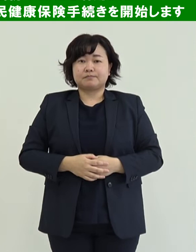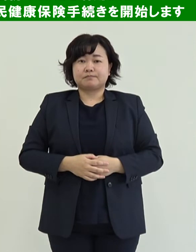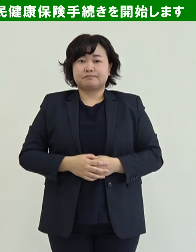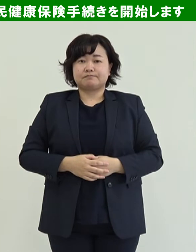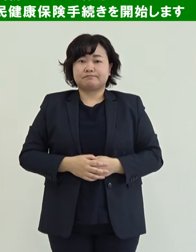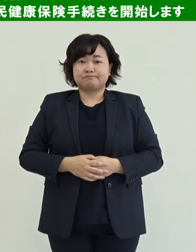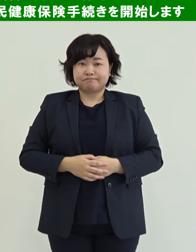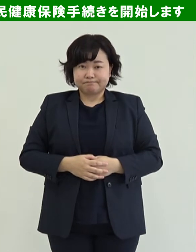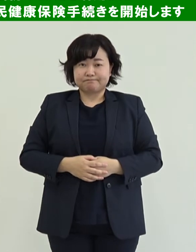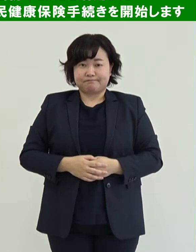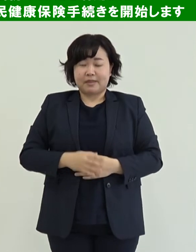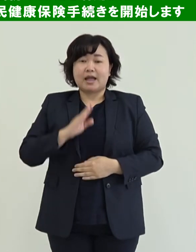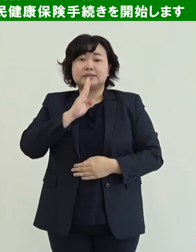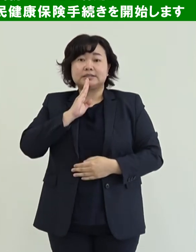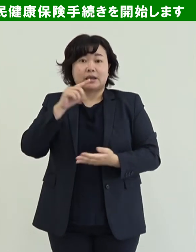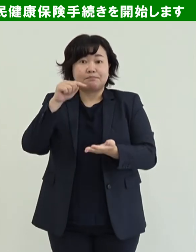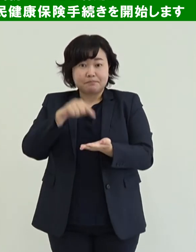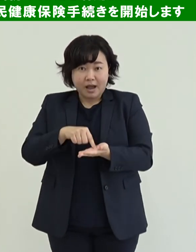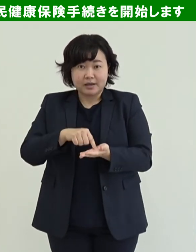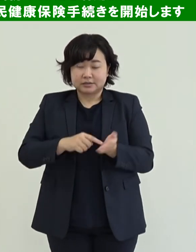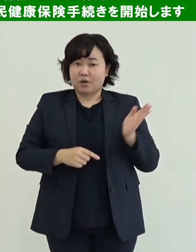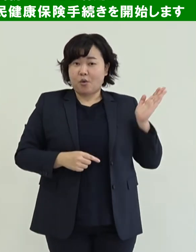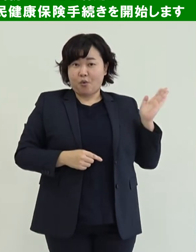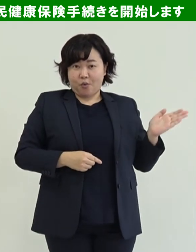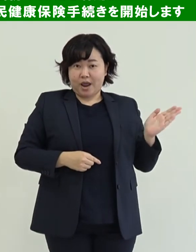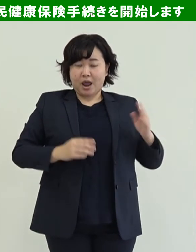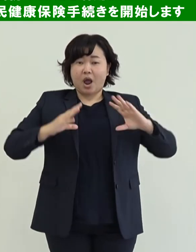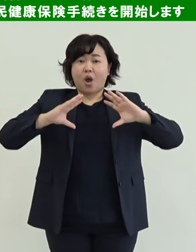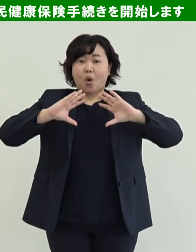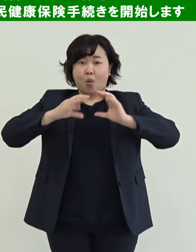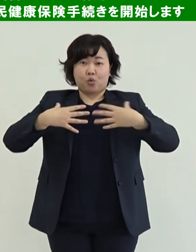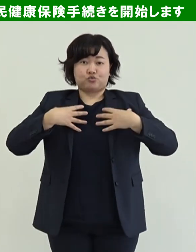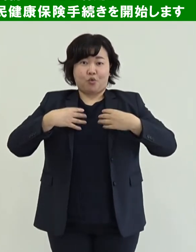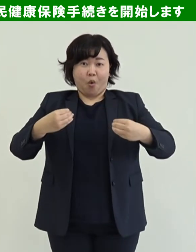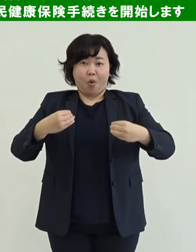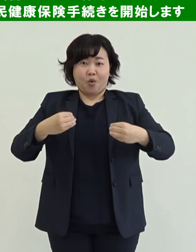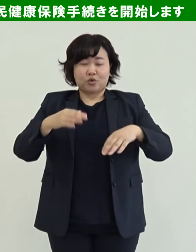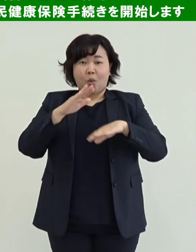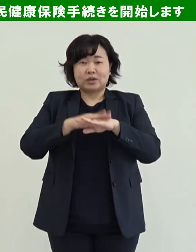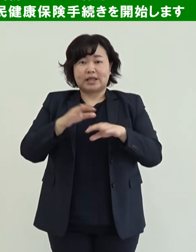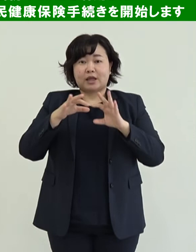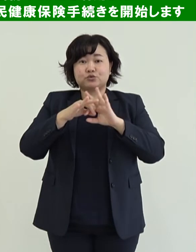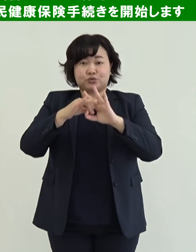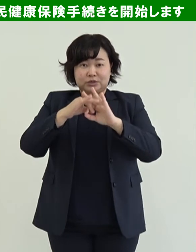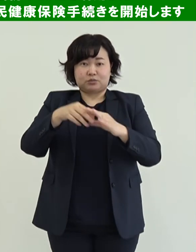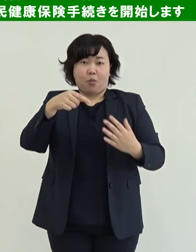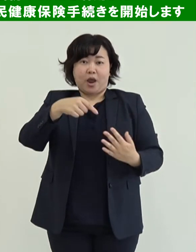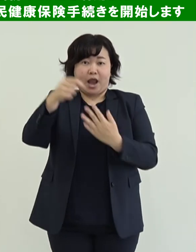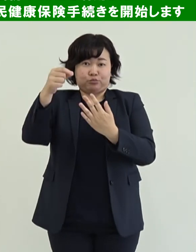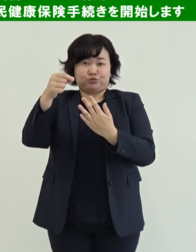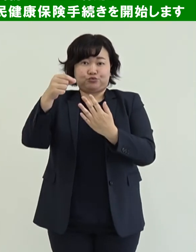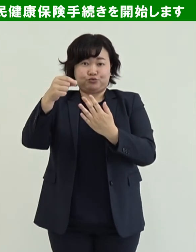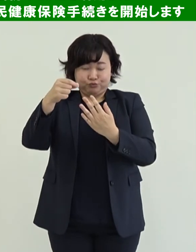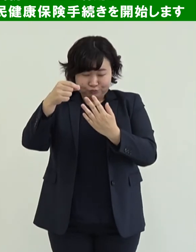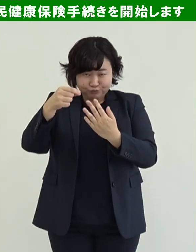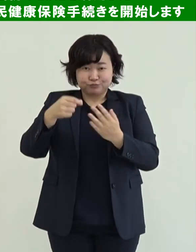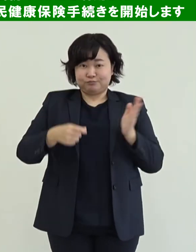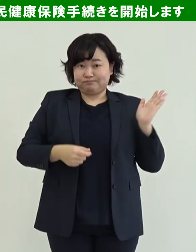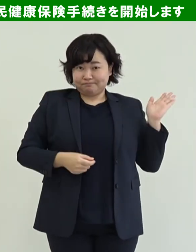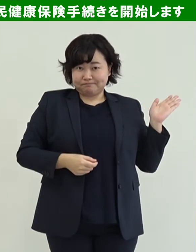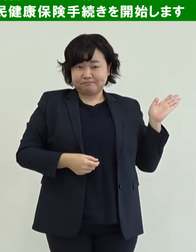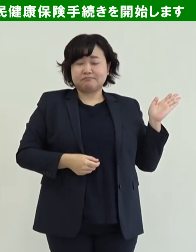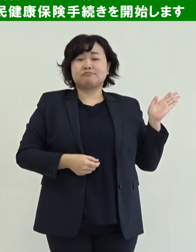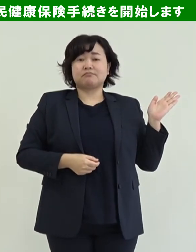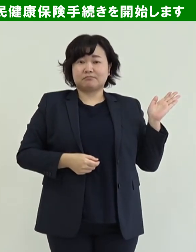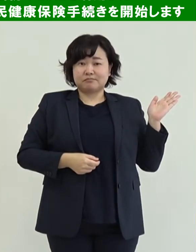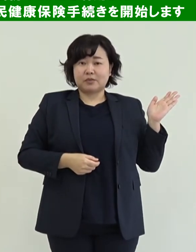実際に押していただきますと国民健康保険の手続きを選択していただく画面の方に移っていきますので